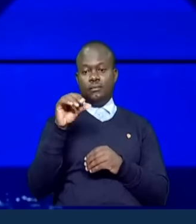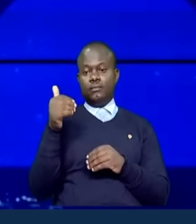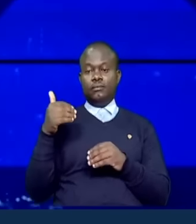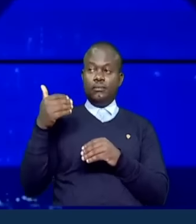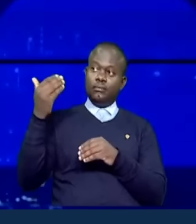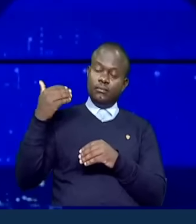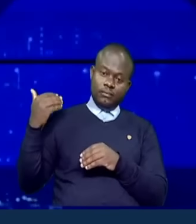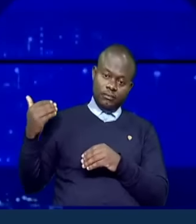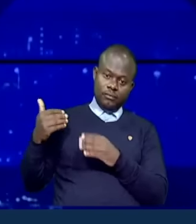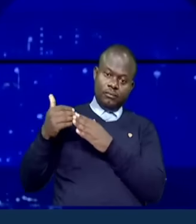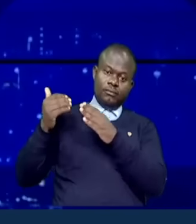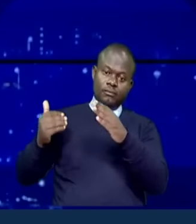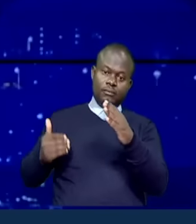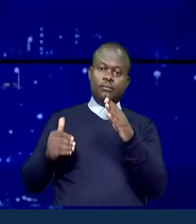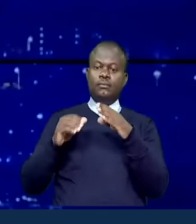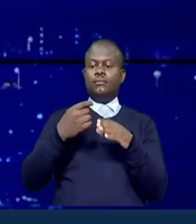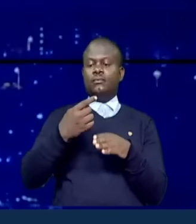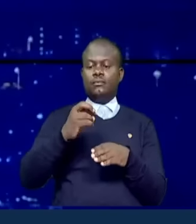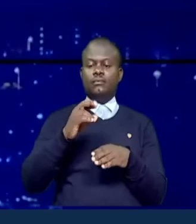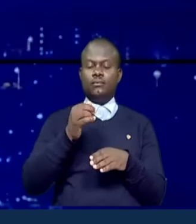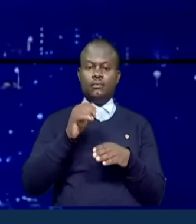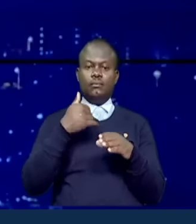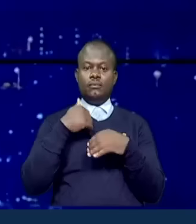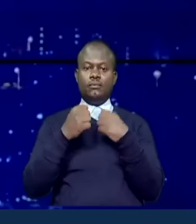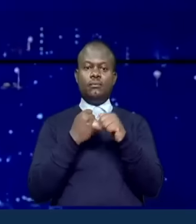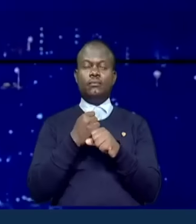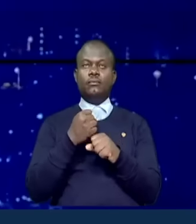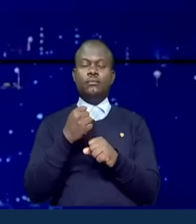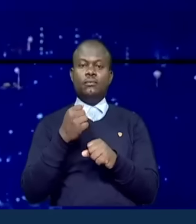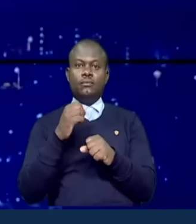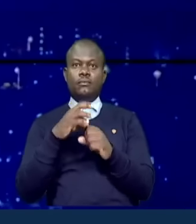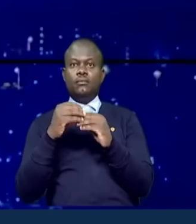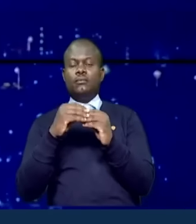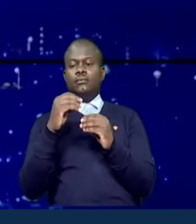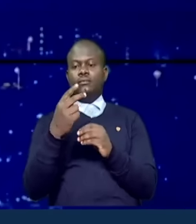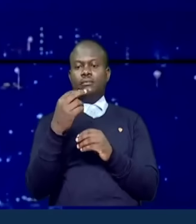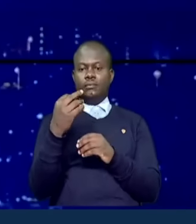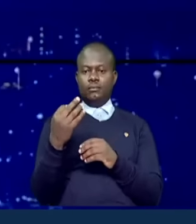Bugesera n'ikipe ya Gorillazo zifite amanota 23. Ikipe ya Etoile de l'Est iri ku